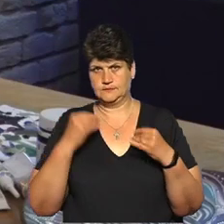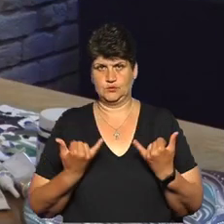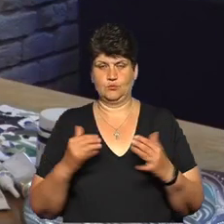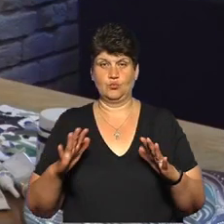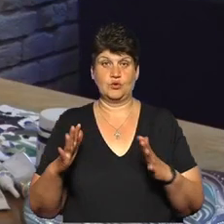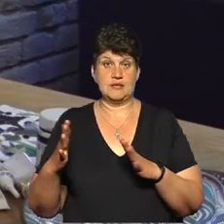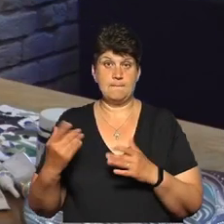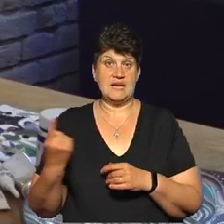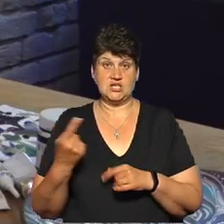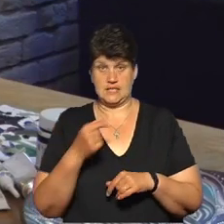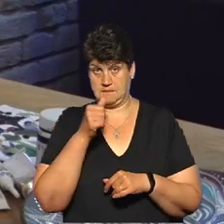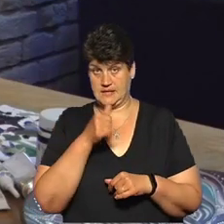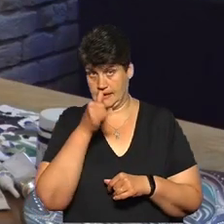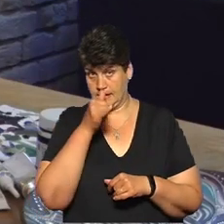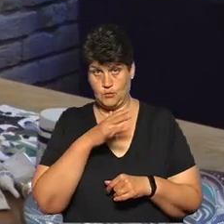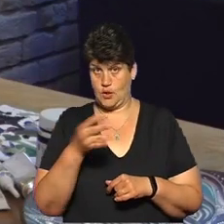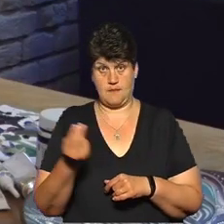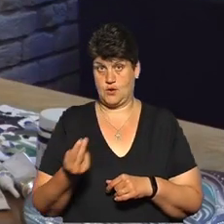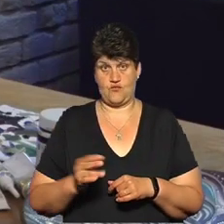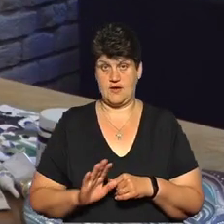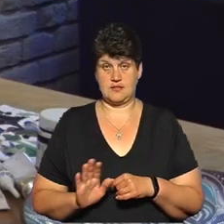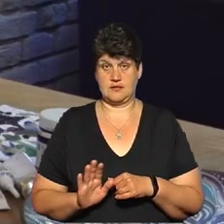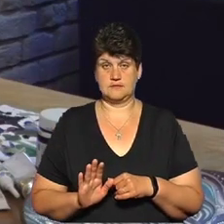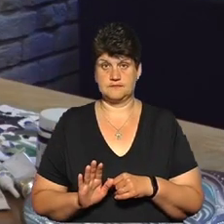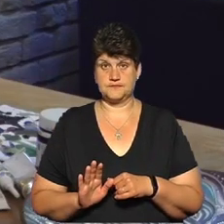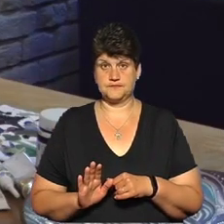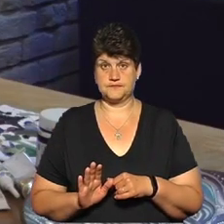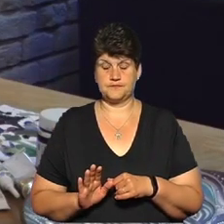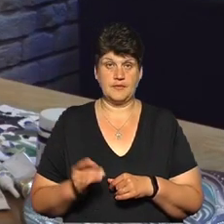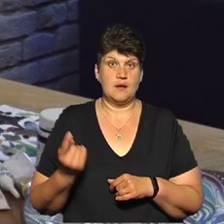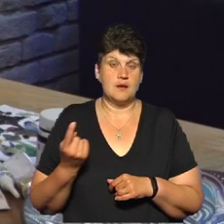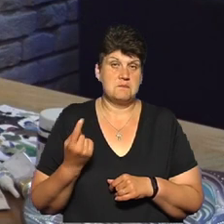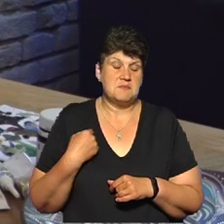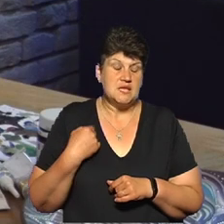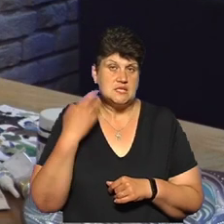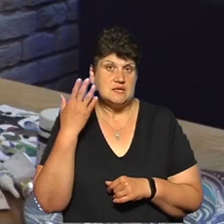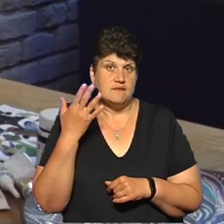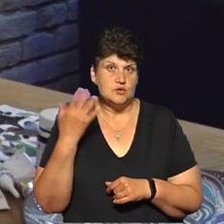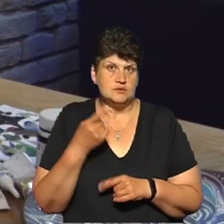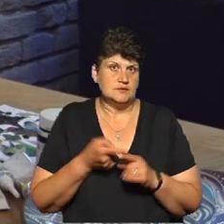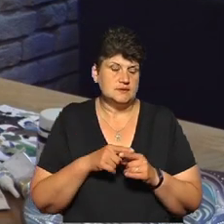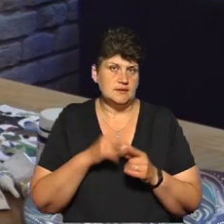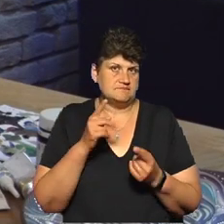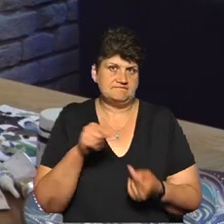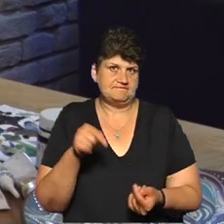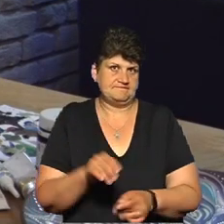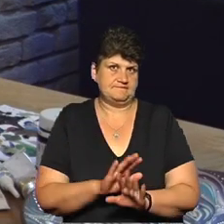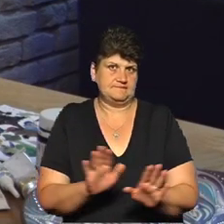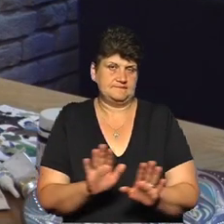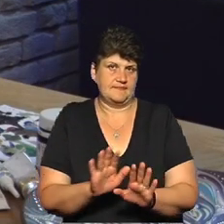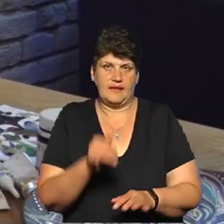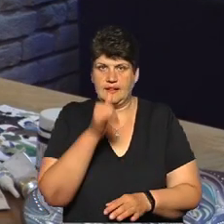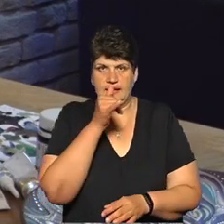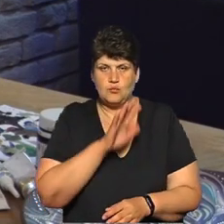я взагалі не могла малювати. По-перше, мені здавалося, що це абсолютно недоречно. Я не могла взяти себе в